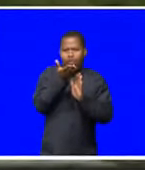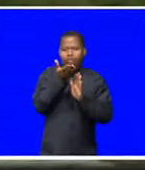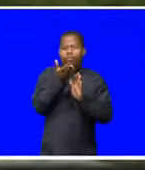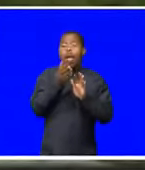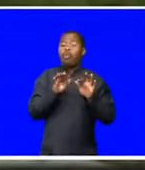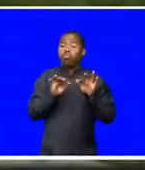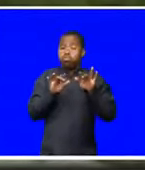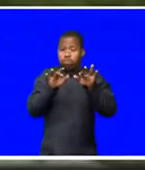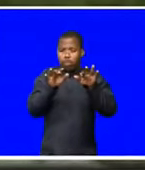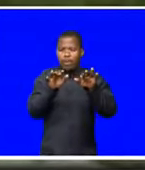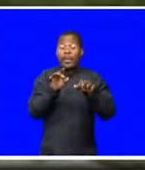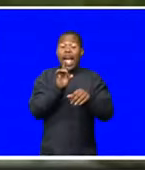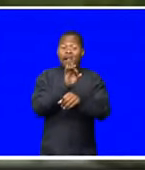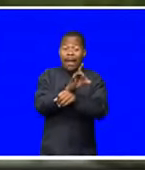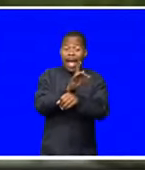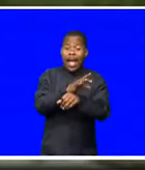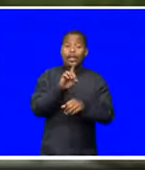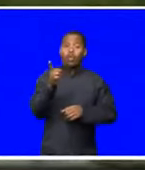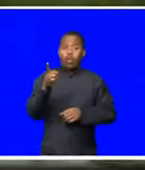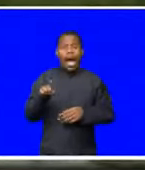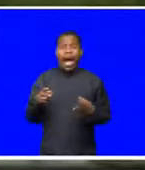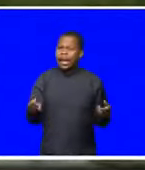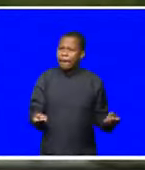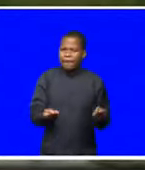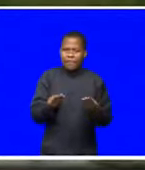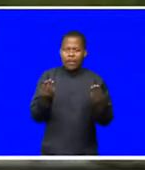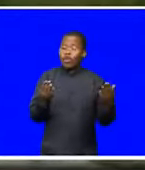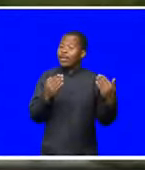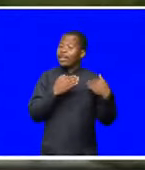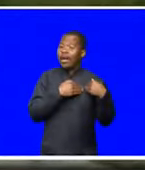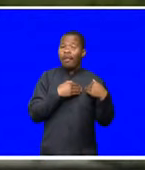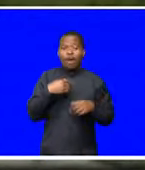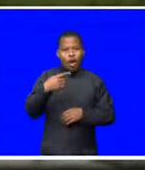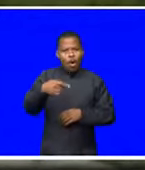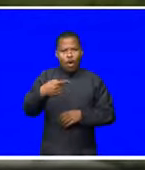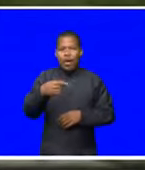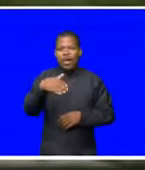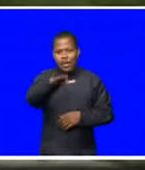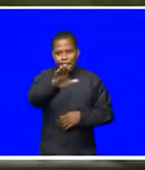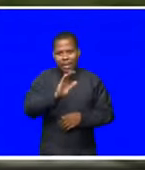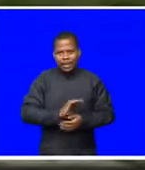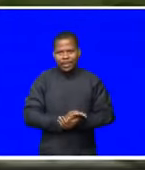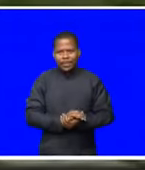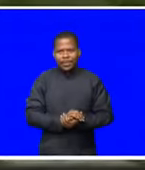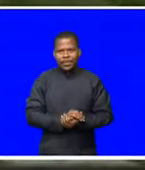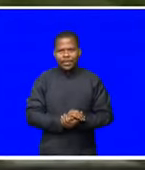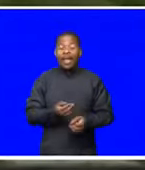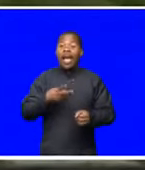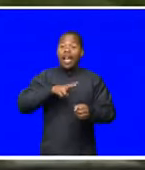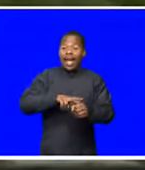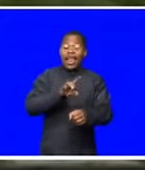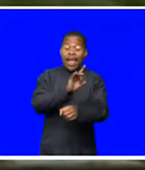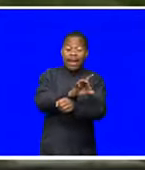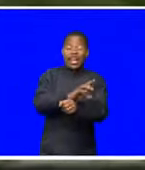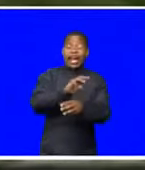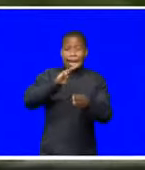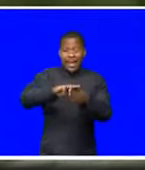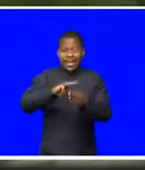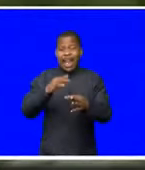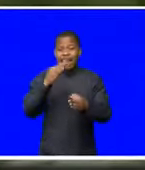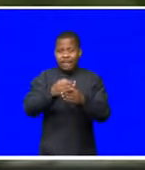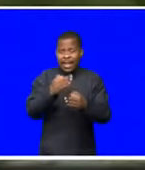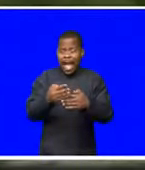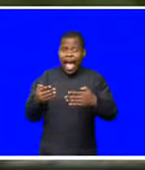kakhulu siyinkhundla sive sala enkwene ikakhulu kathi kubatali bamane basibhasophele